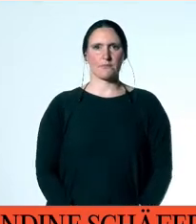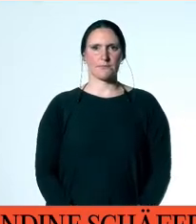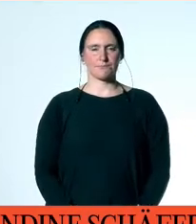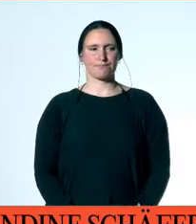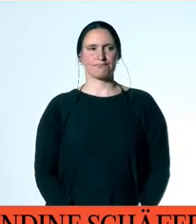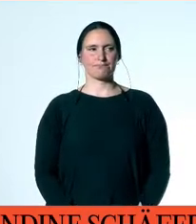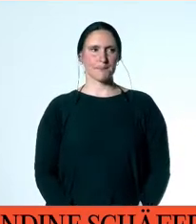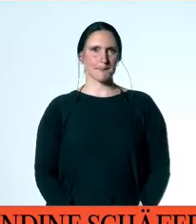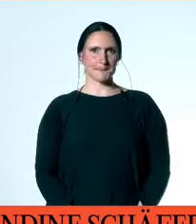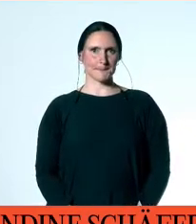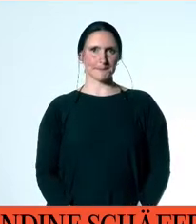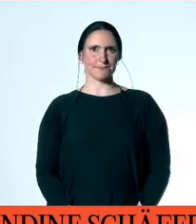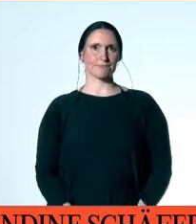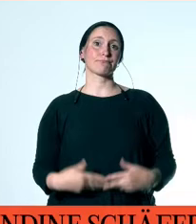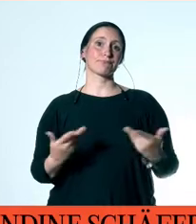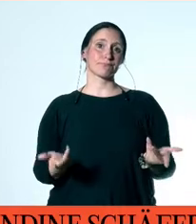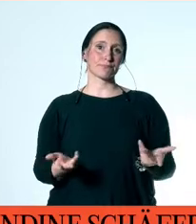Ja.